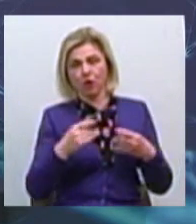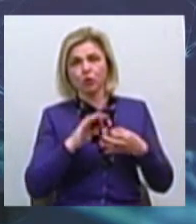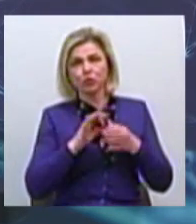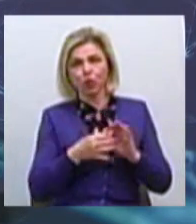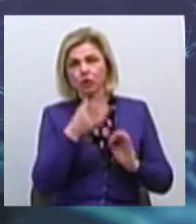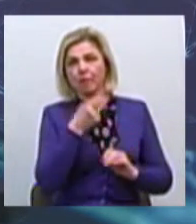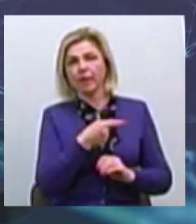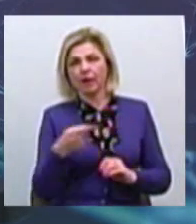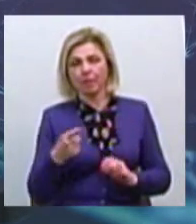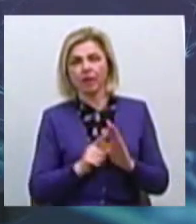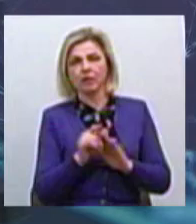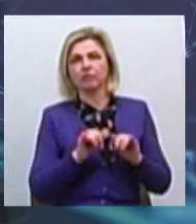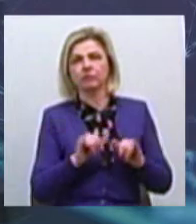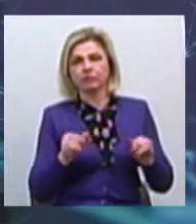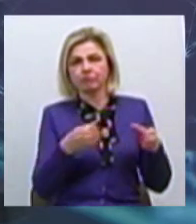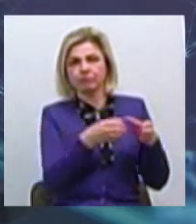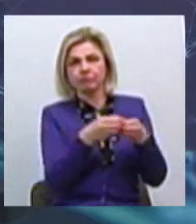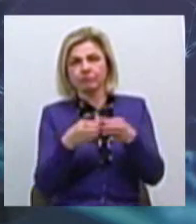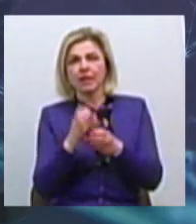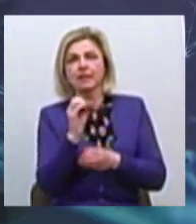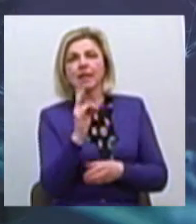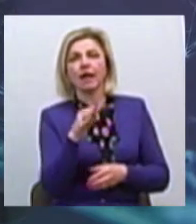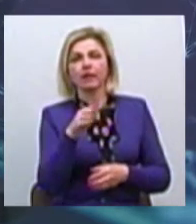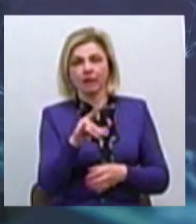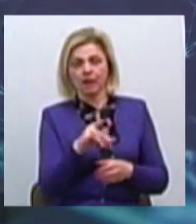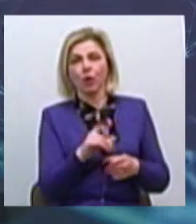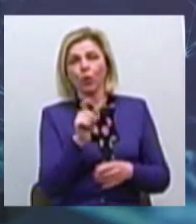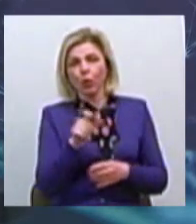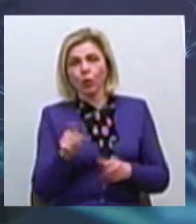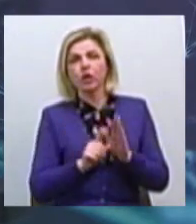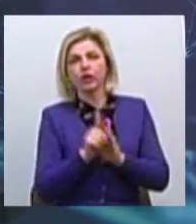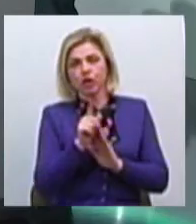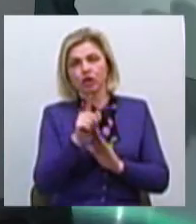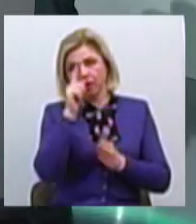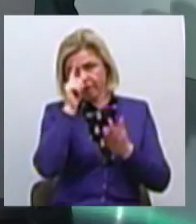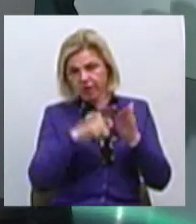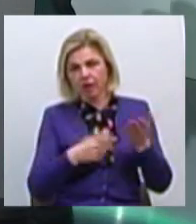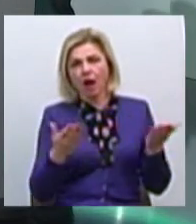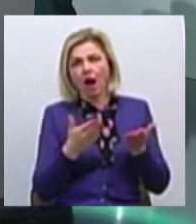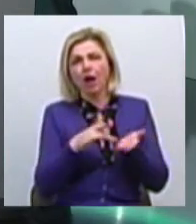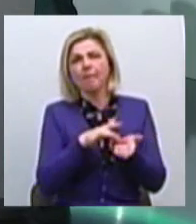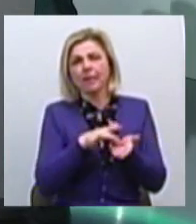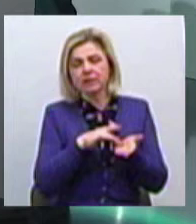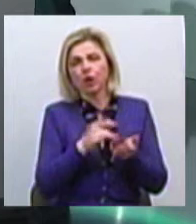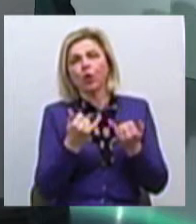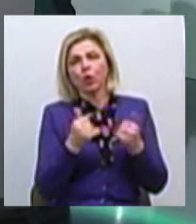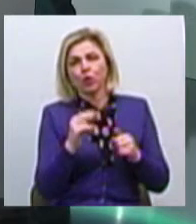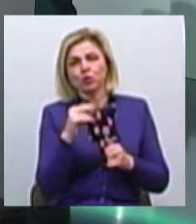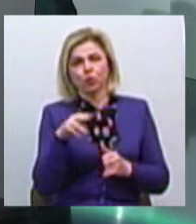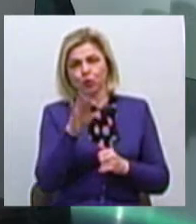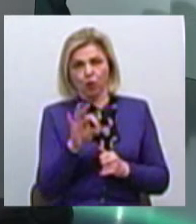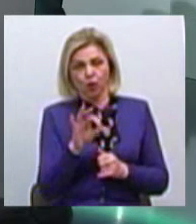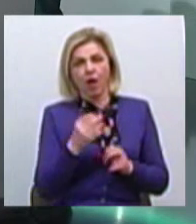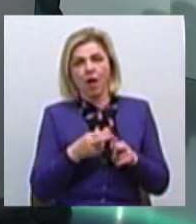начинают разрастаться секты, люди начинают просто верить в каких-то мессий, в чудо и так далее.